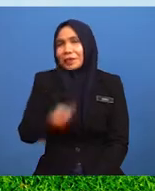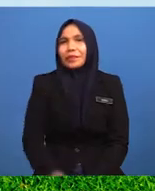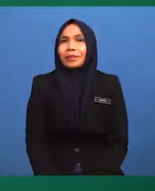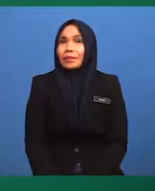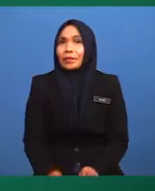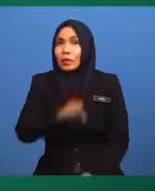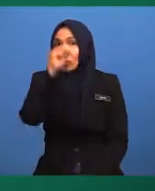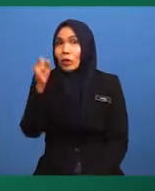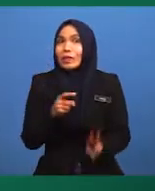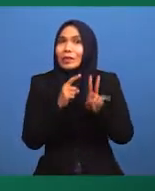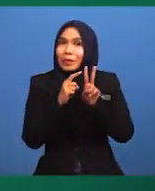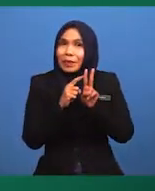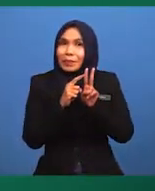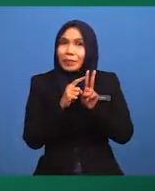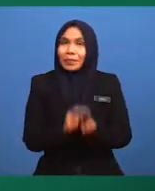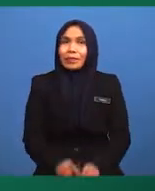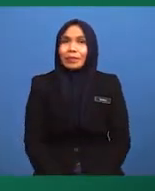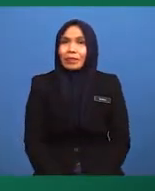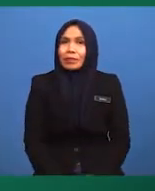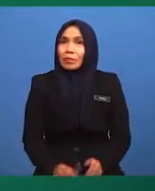Bagus. Soalan kedua,